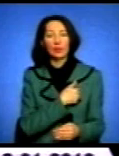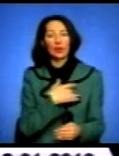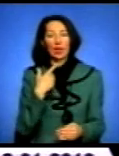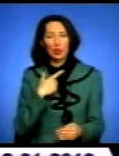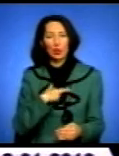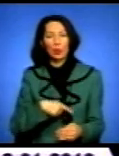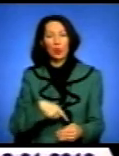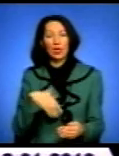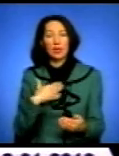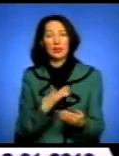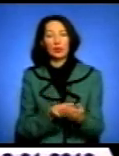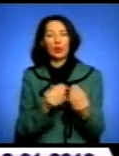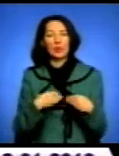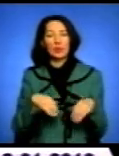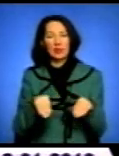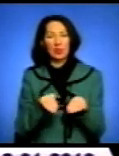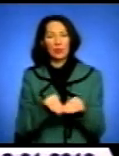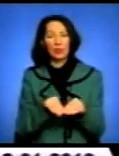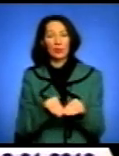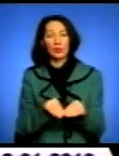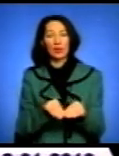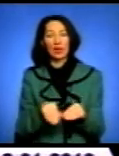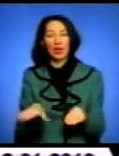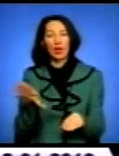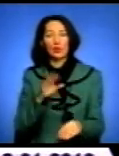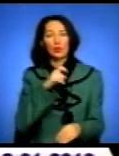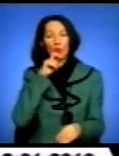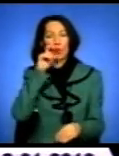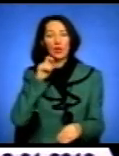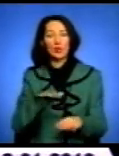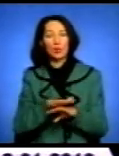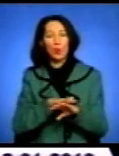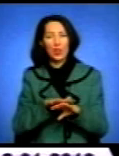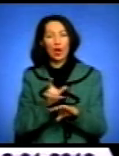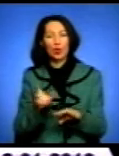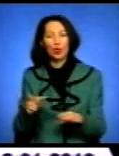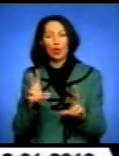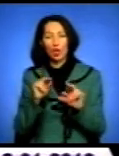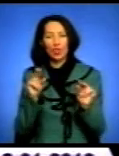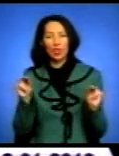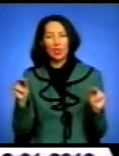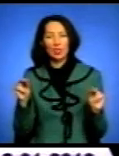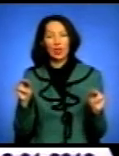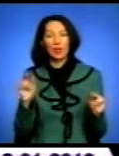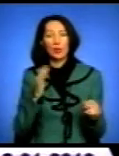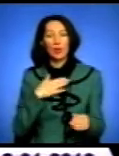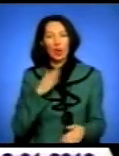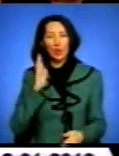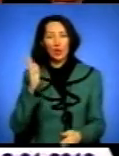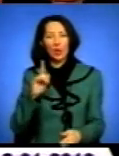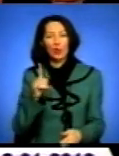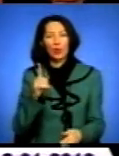собі, своїм сім'ям, всьому українському народу щастя. Ми бажаємо,